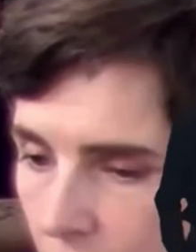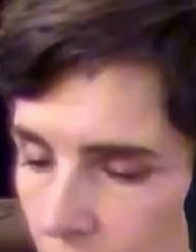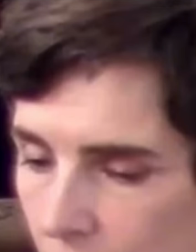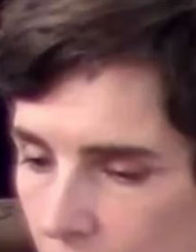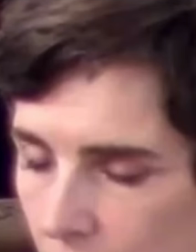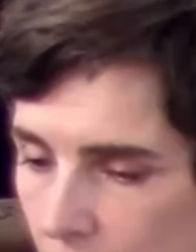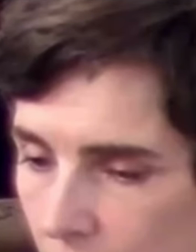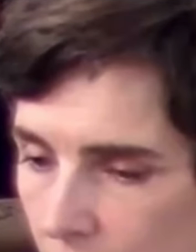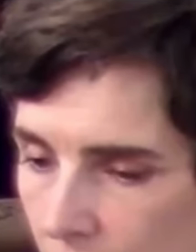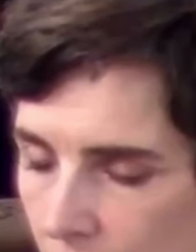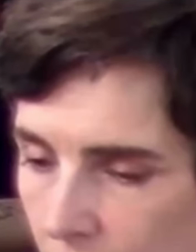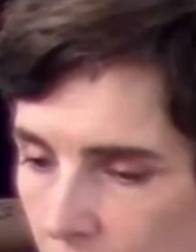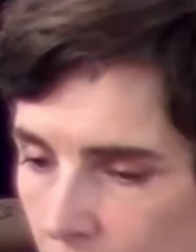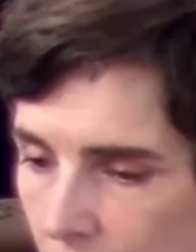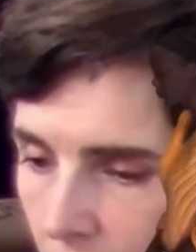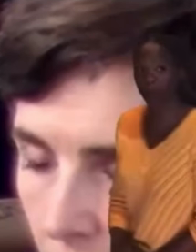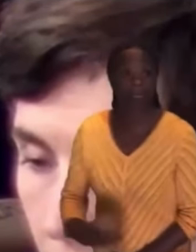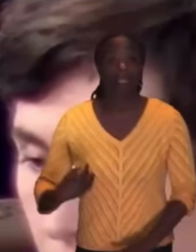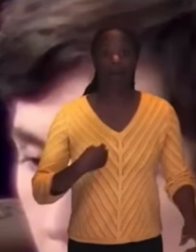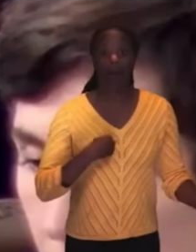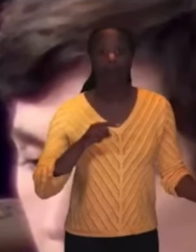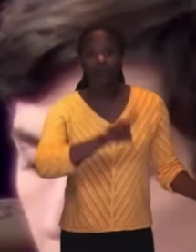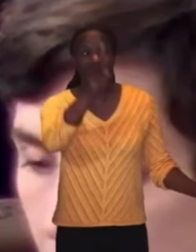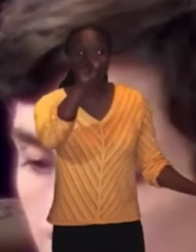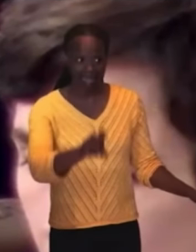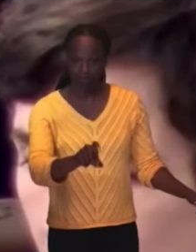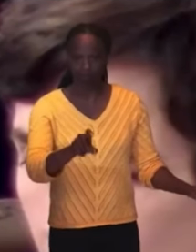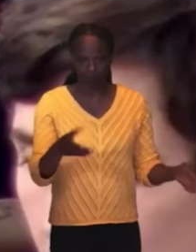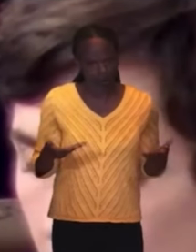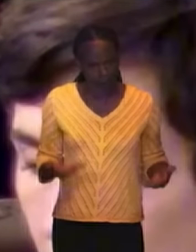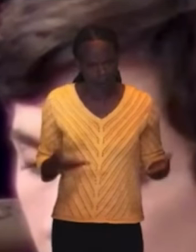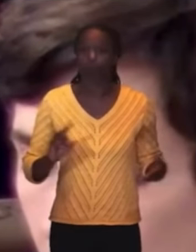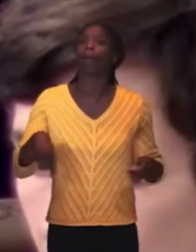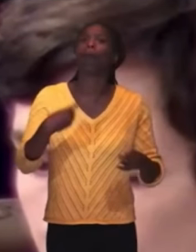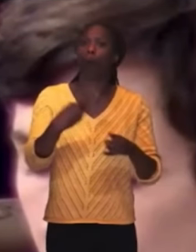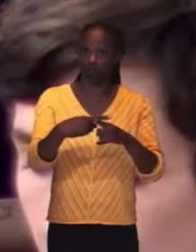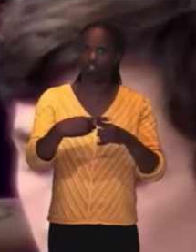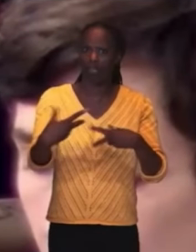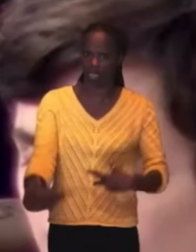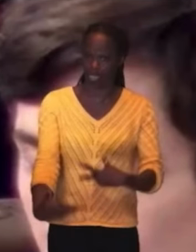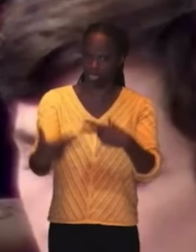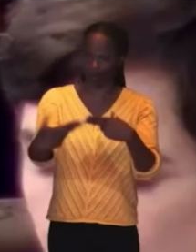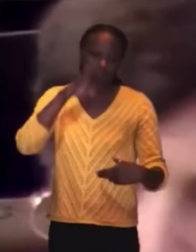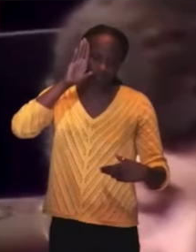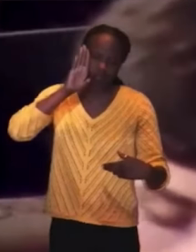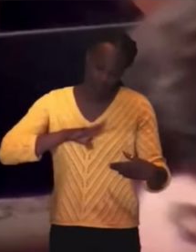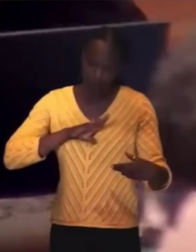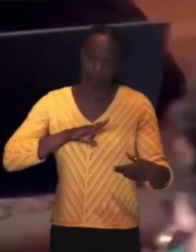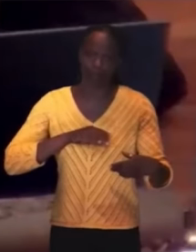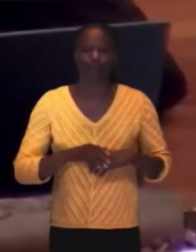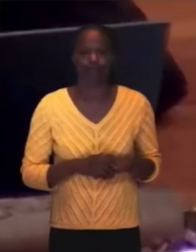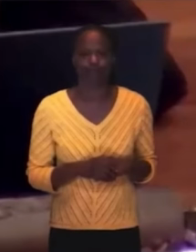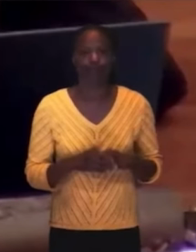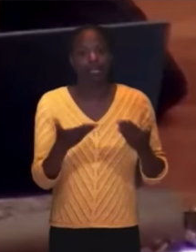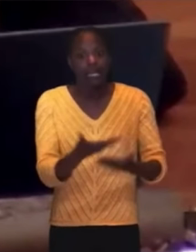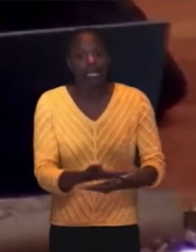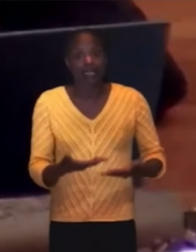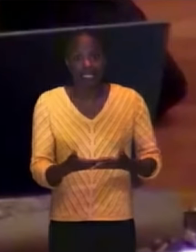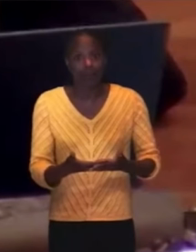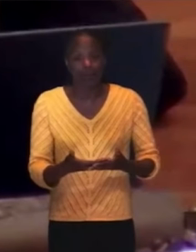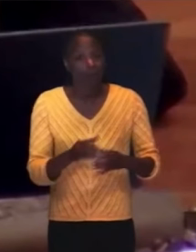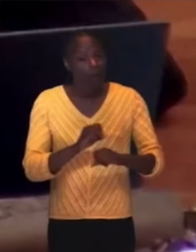très solennelle, pas pour maintenant, hein, mais d'ici la prochaine séance, de nous transmettre un état